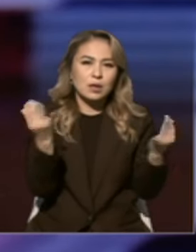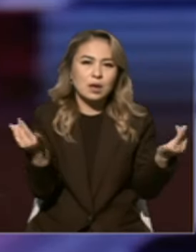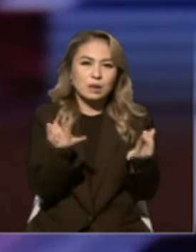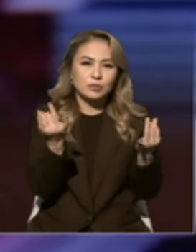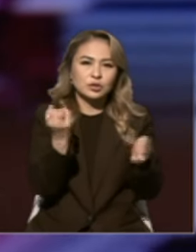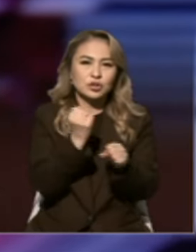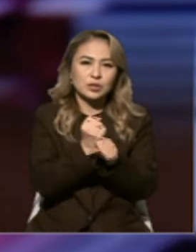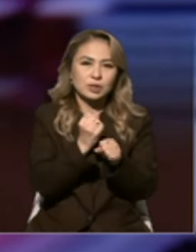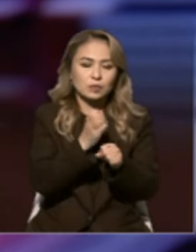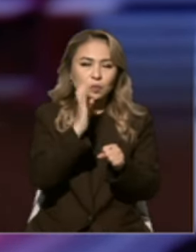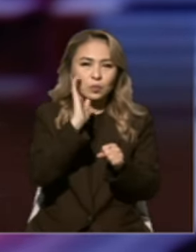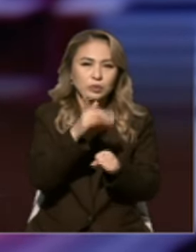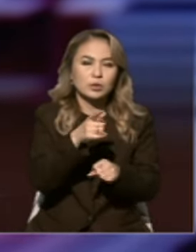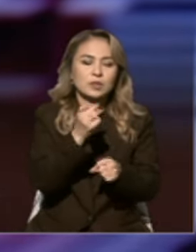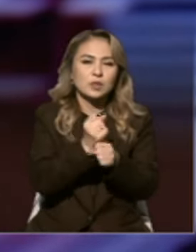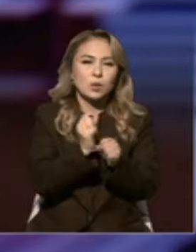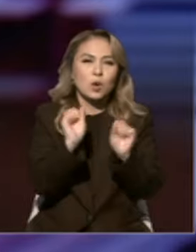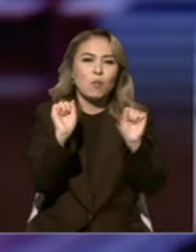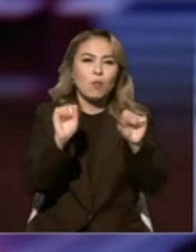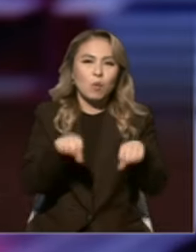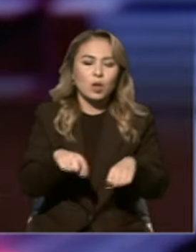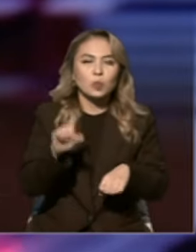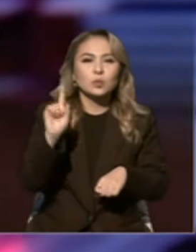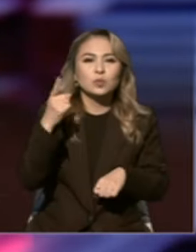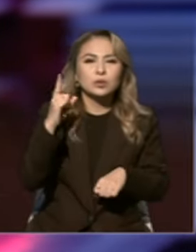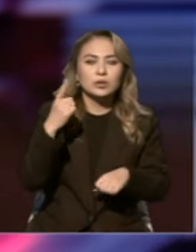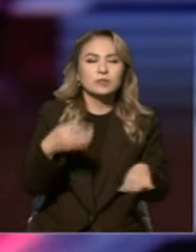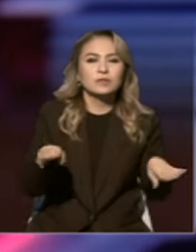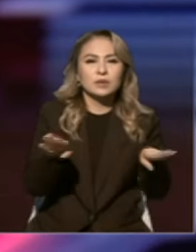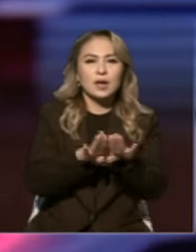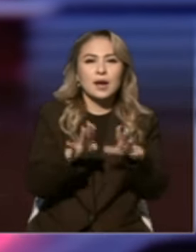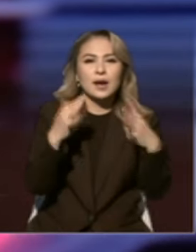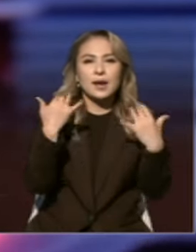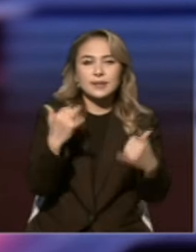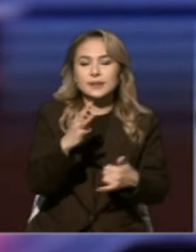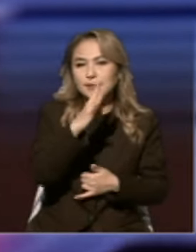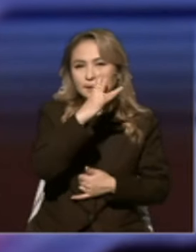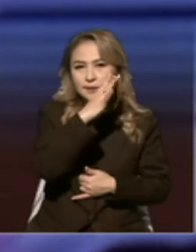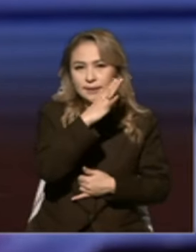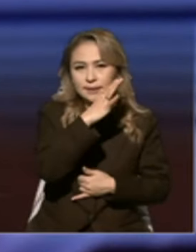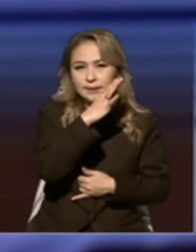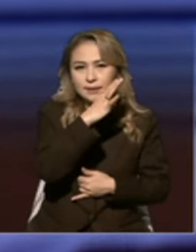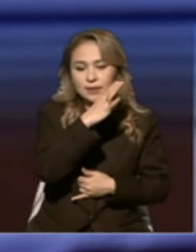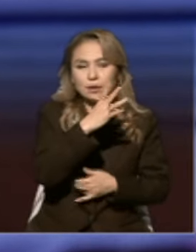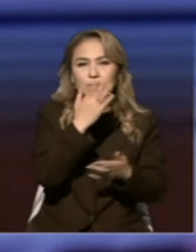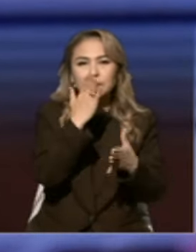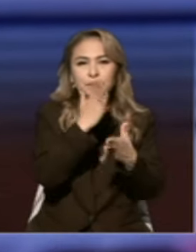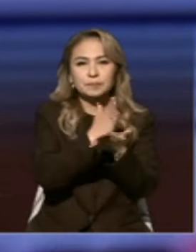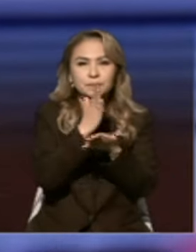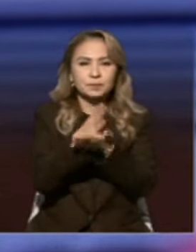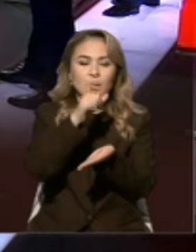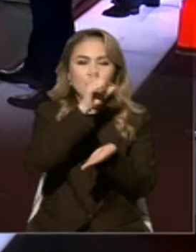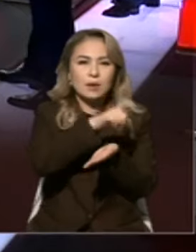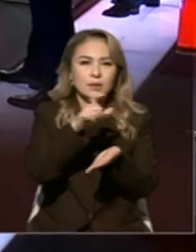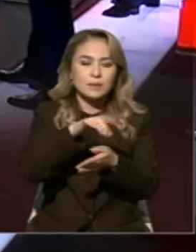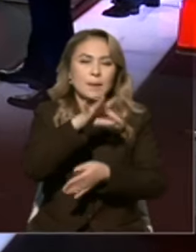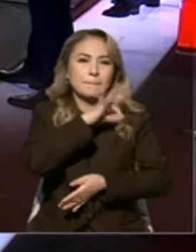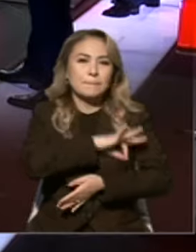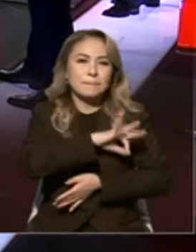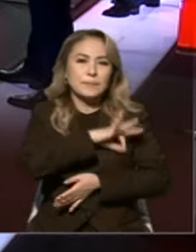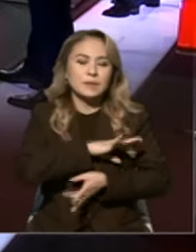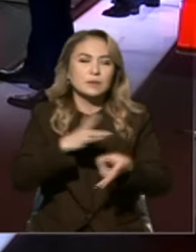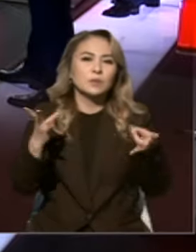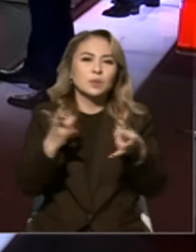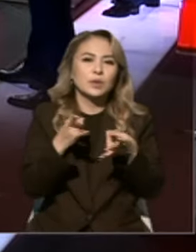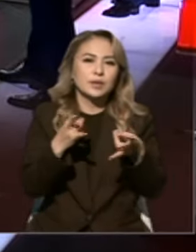жасайтын болса, оны істеуге болады. Өйткені қазір кезде сол бар адамдарды пайдалануымыз керек,